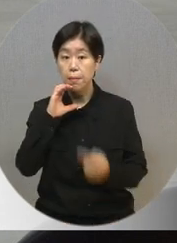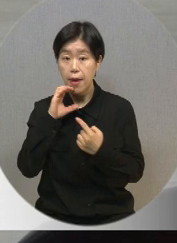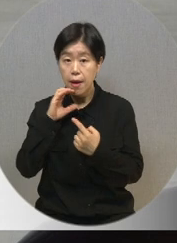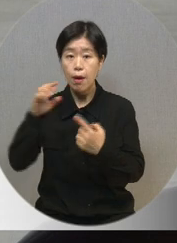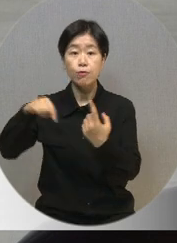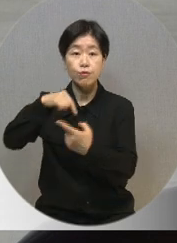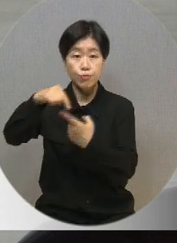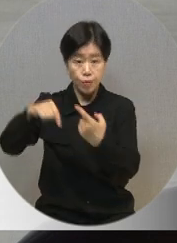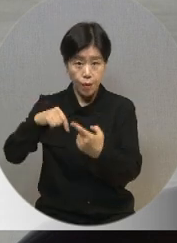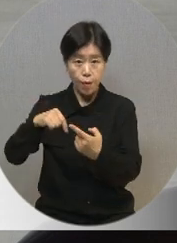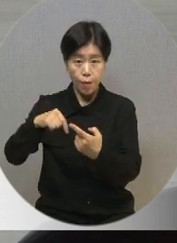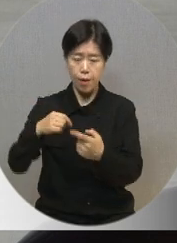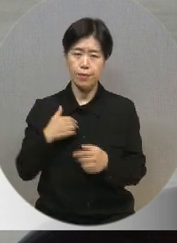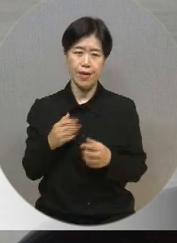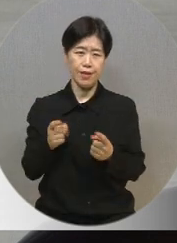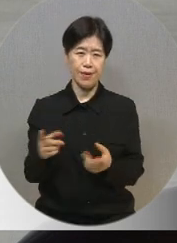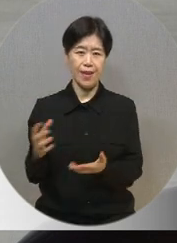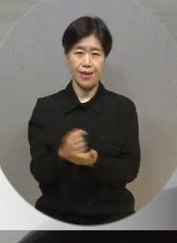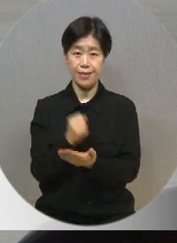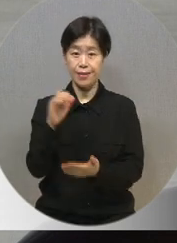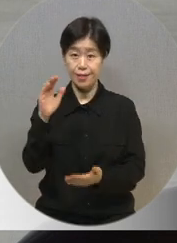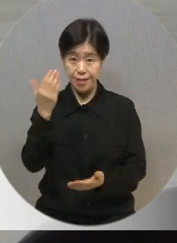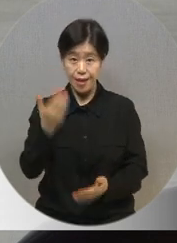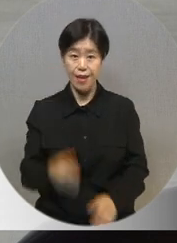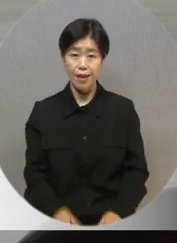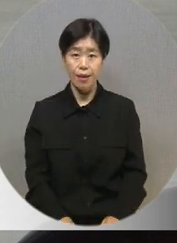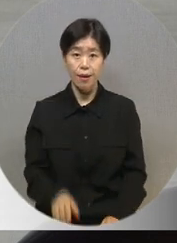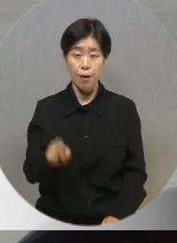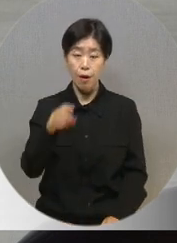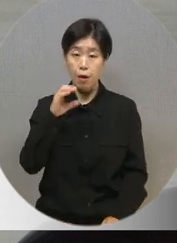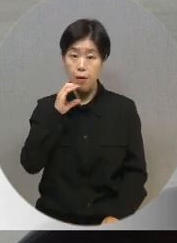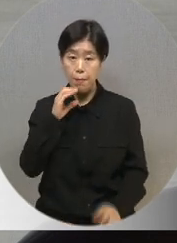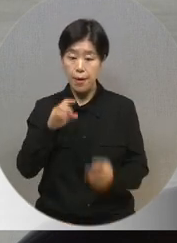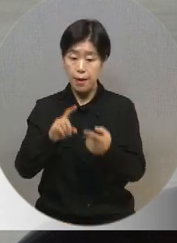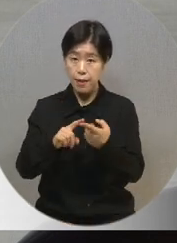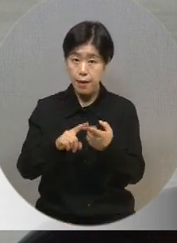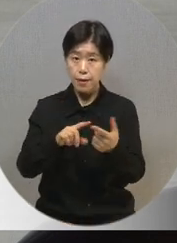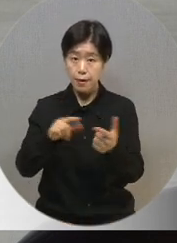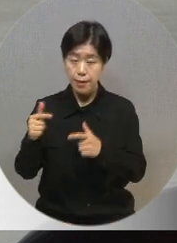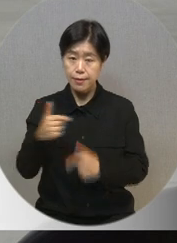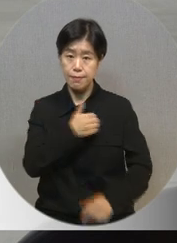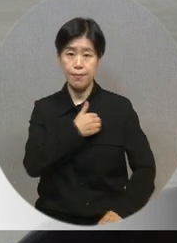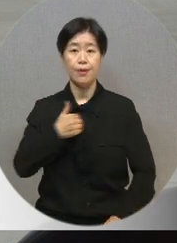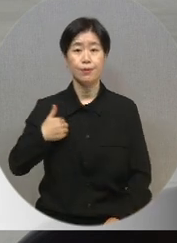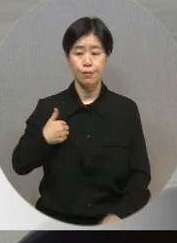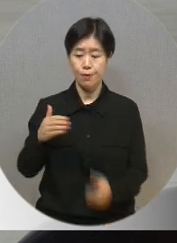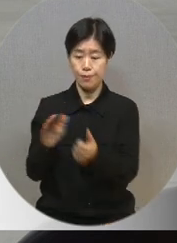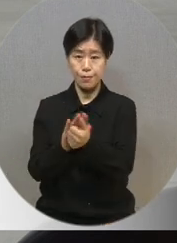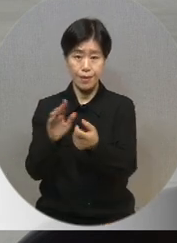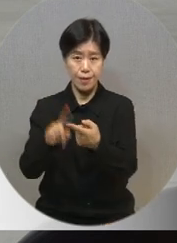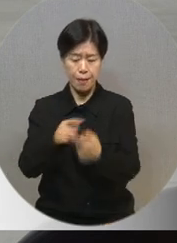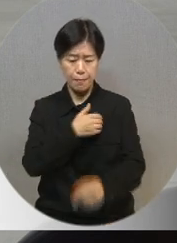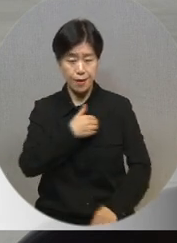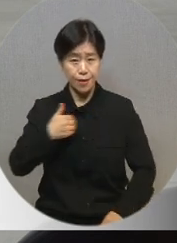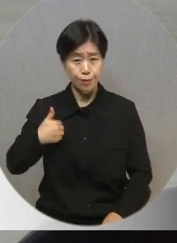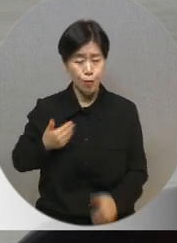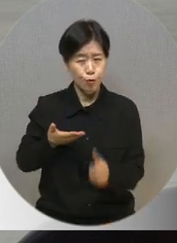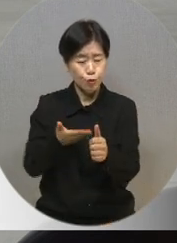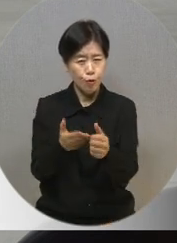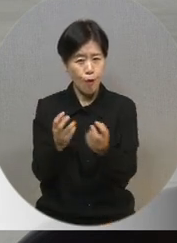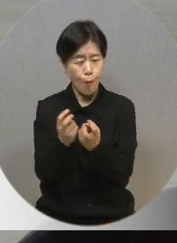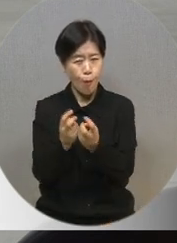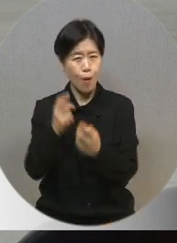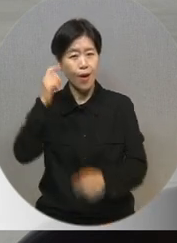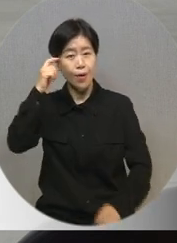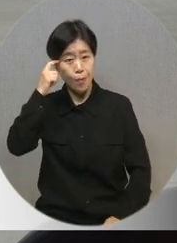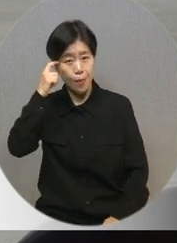수 있는 기회가 생겼고 또 퀄리티에 대한 또 서비스에 대한 이런 것들을 고민을